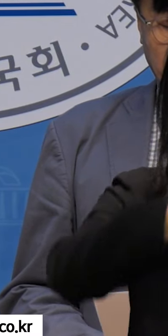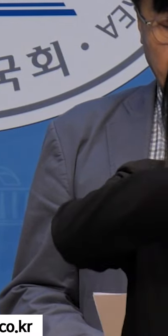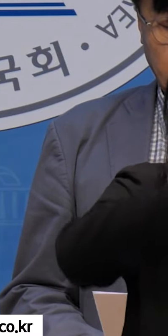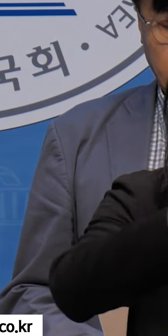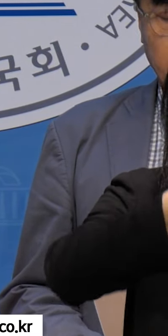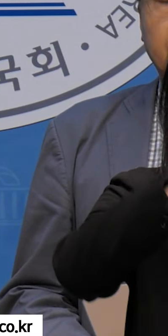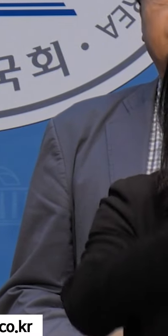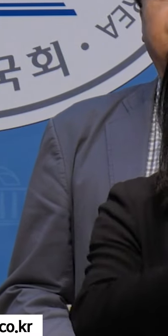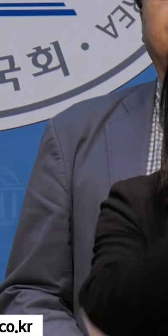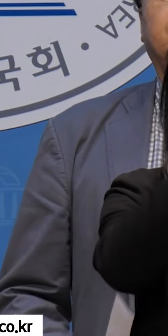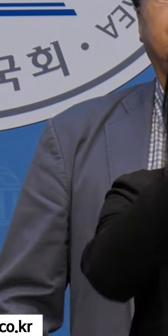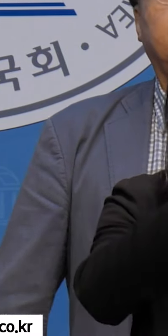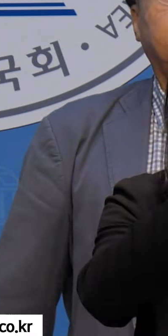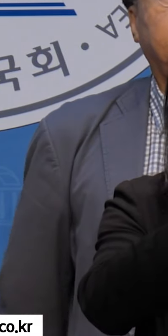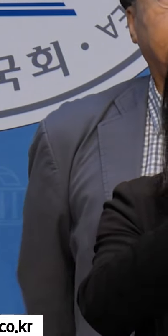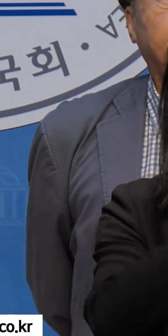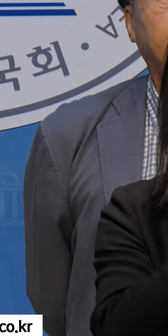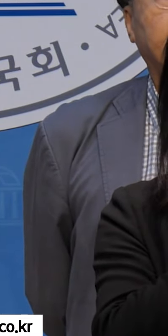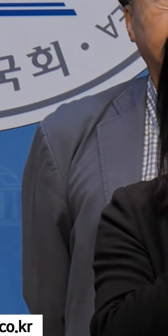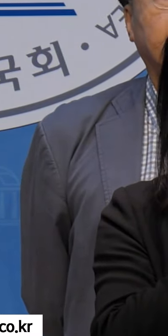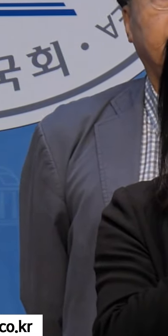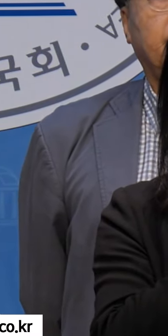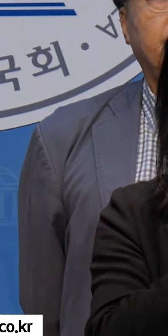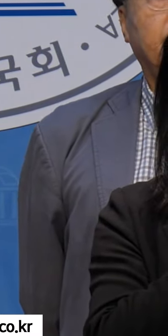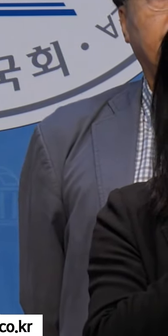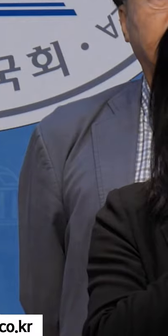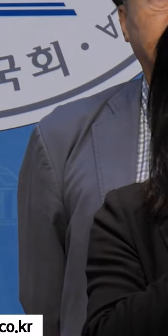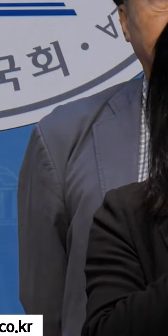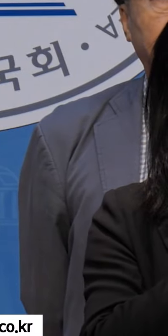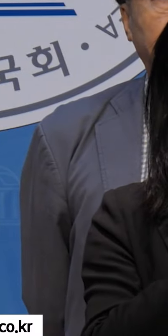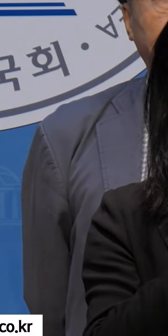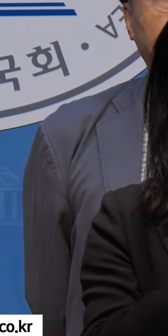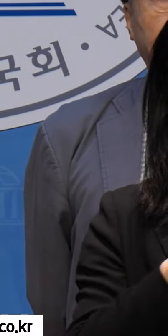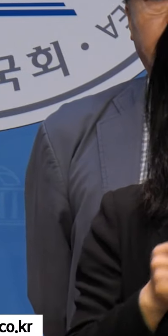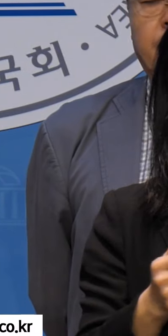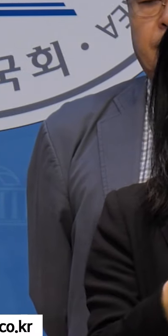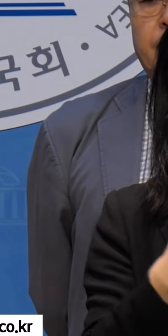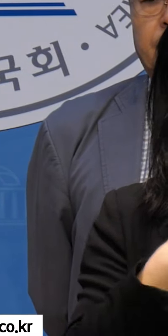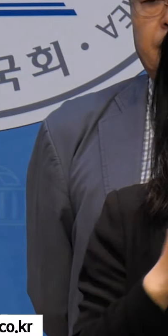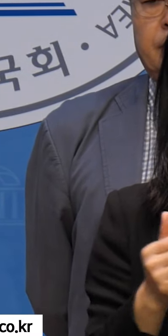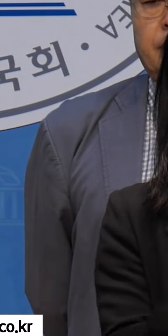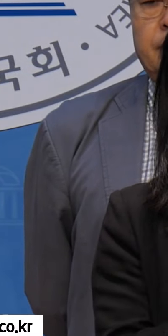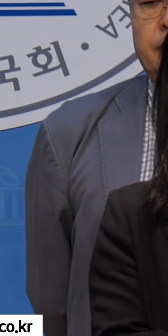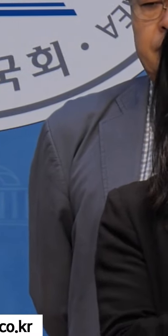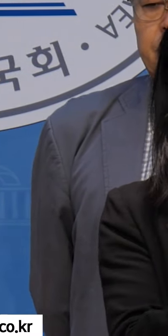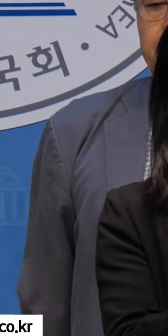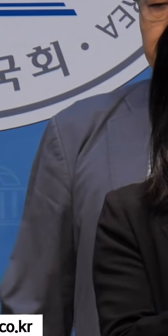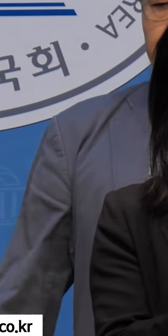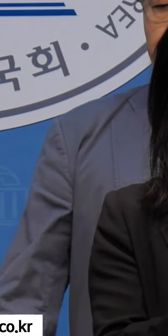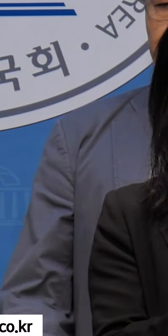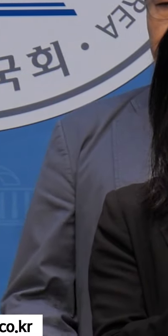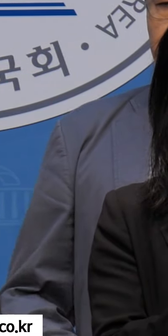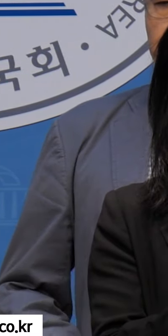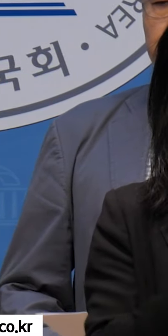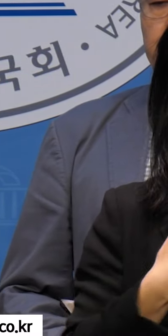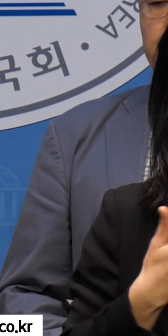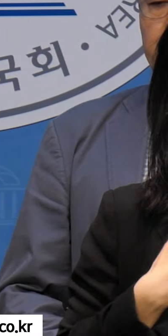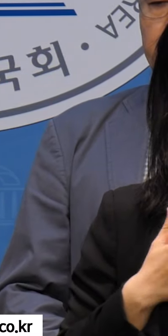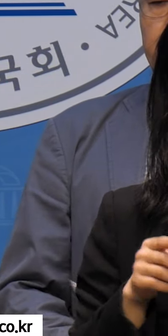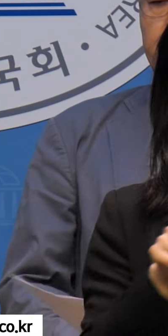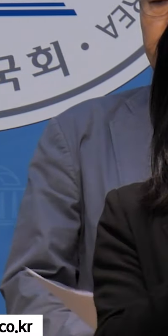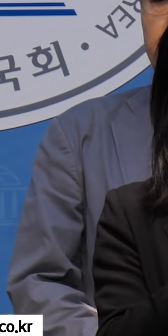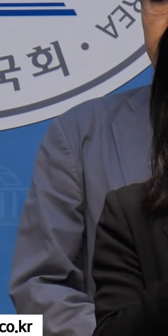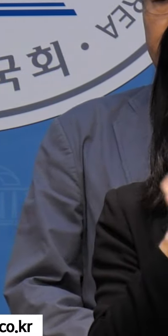신정훈, 나주 국회의원이신 신정훈 국회의원님 행정안전위원회 위원장을 맡고 계시는 위원장님과